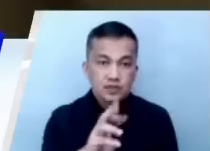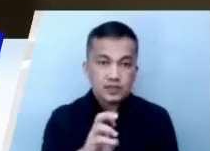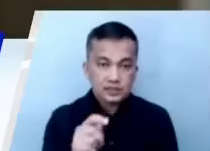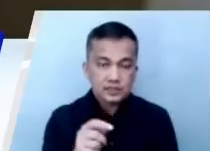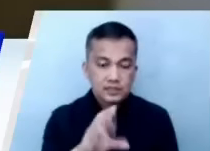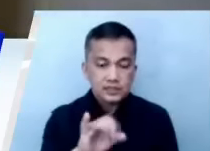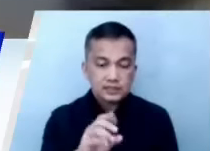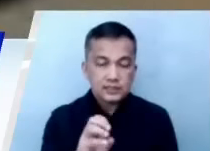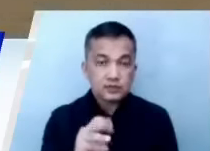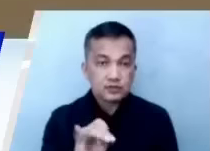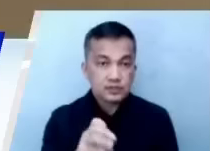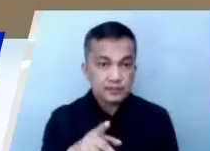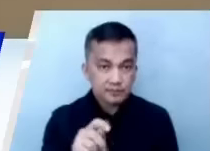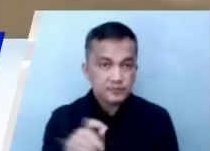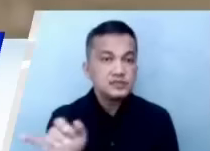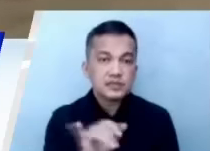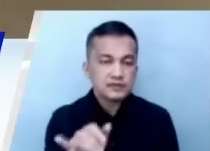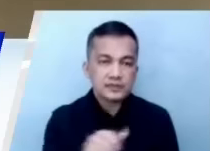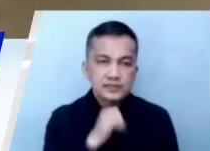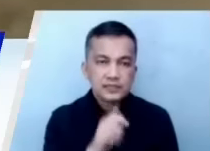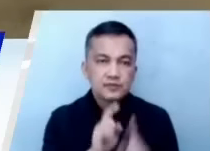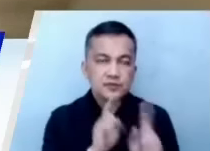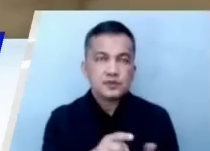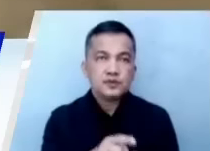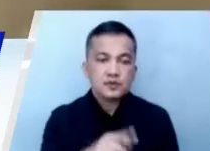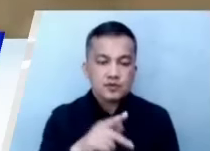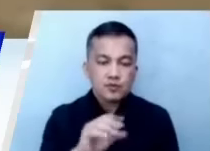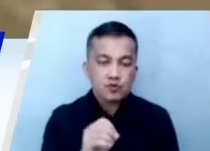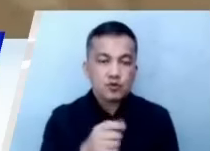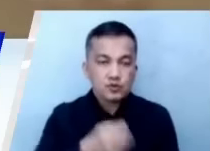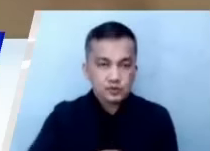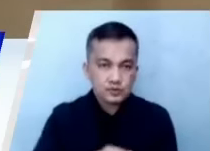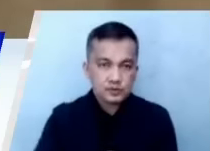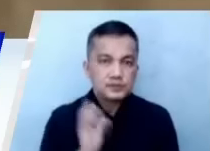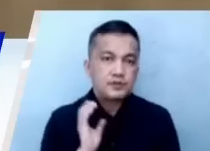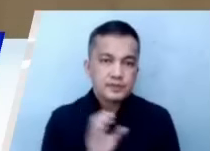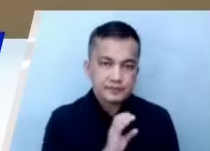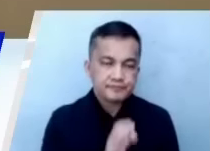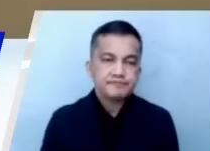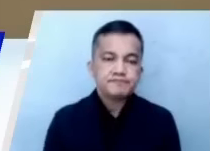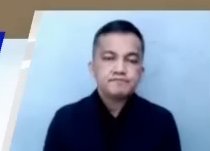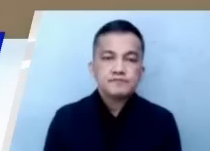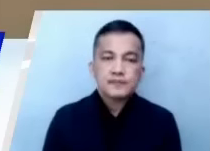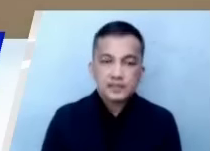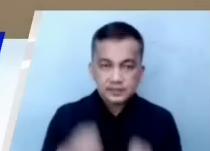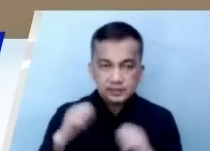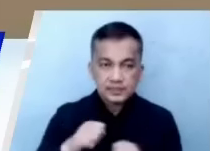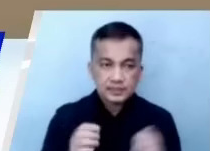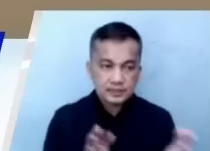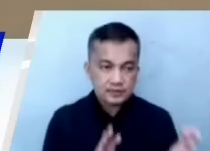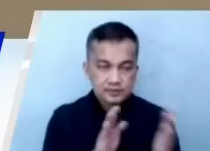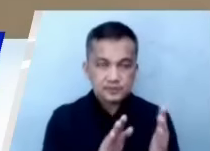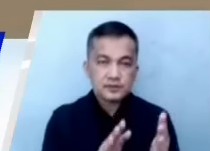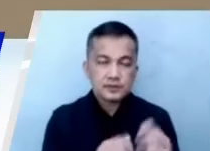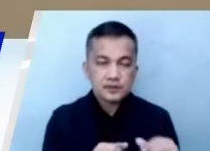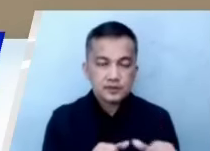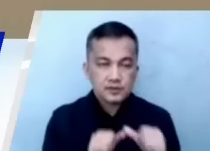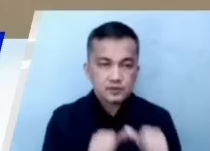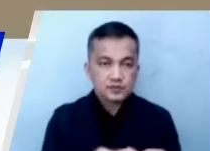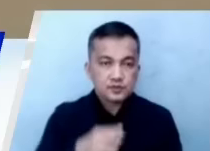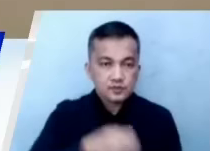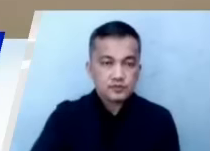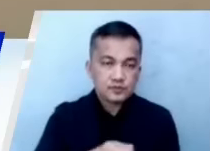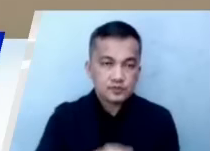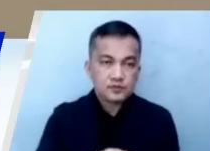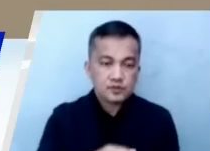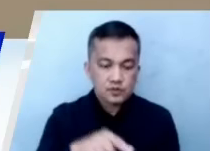contempt dahil sa di rin pagdalo sa mga POGO hearing ng Kamara. Inaasang iaharap siya sa pagpapatuloy ng hearing ng Quad